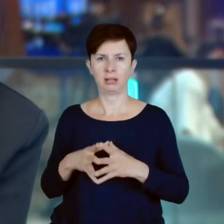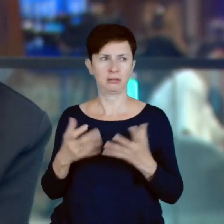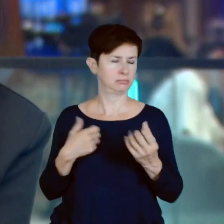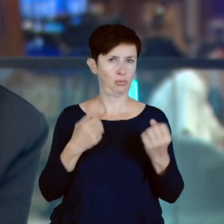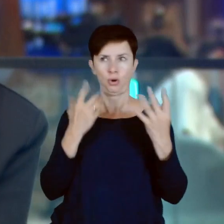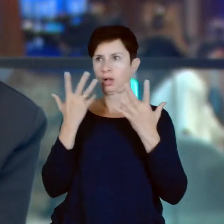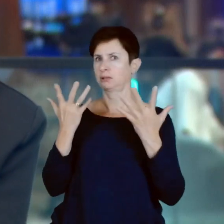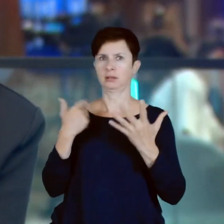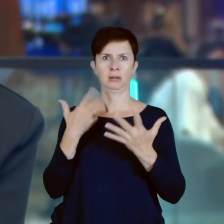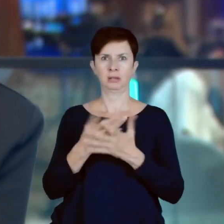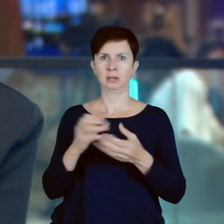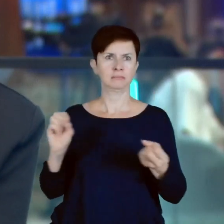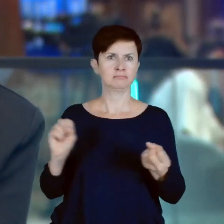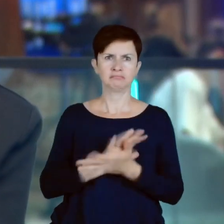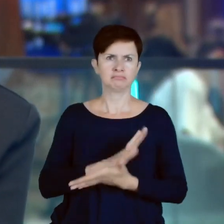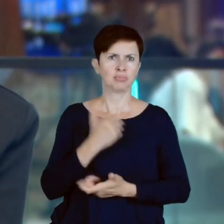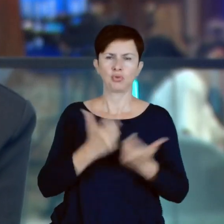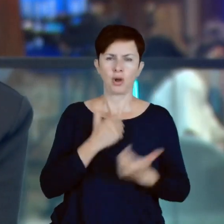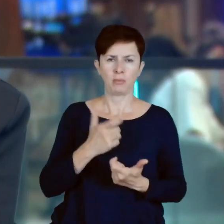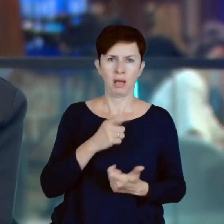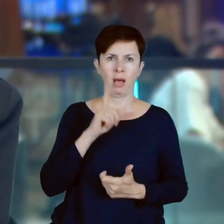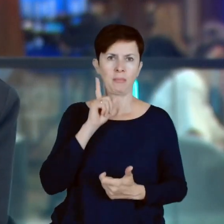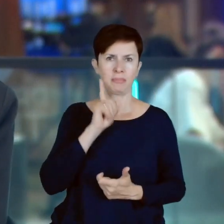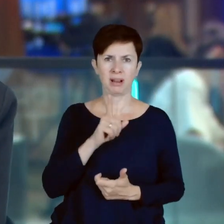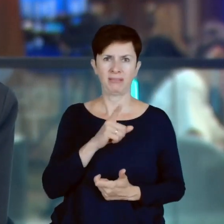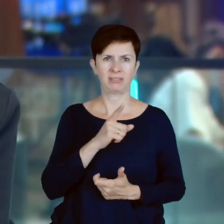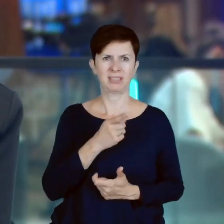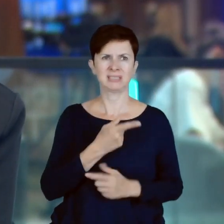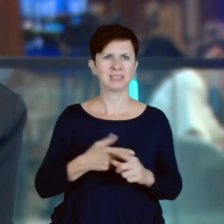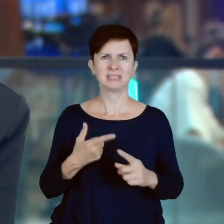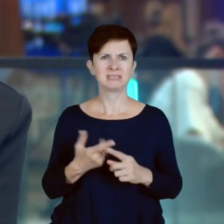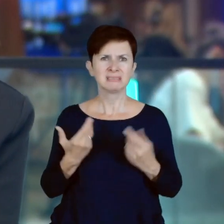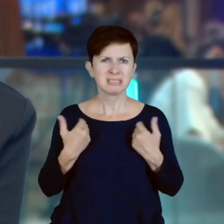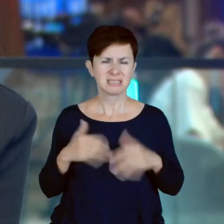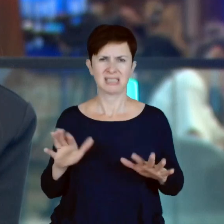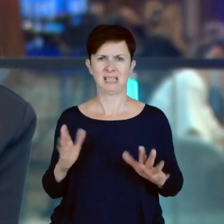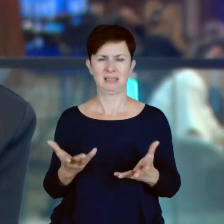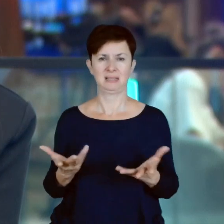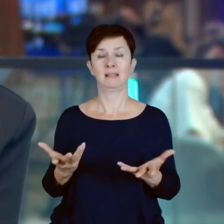sobie nawyki, które niekoniecznie chcemy, prawda? Do tego oczywiście wiemy, że jeżeli takie nawyki